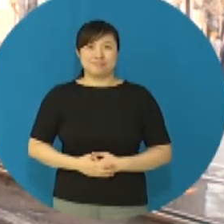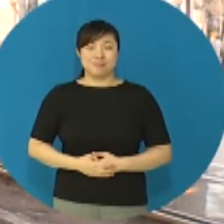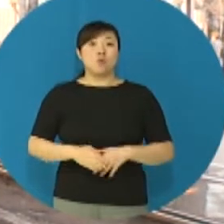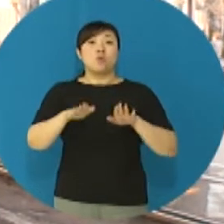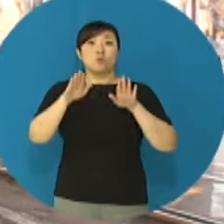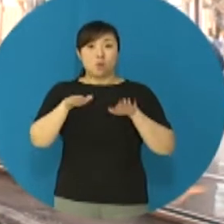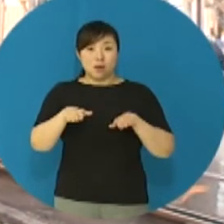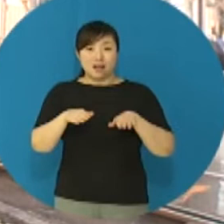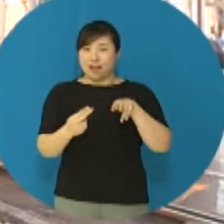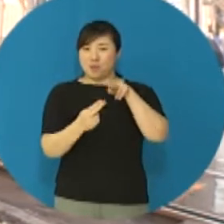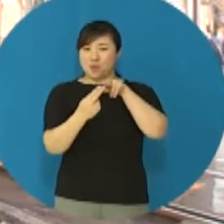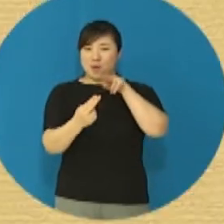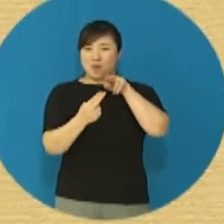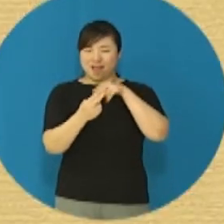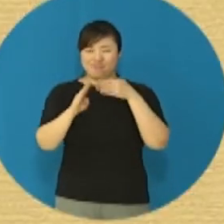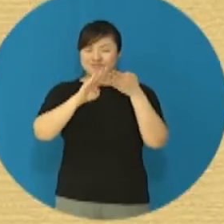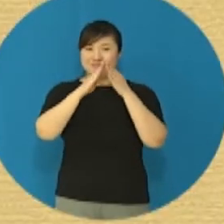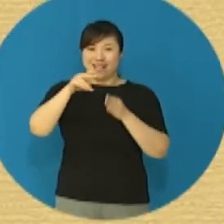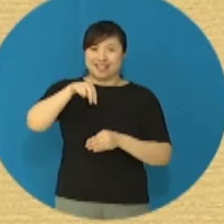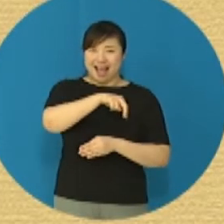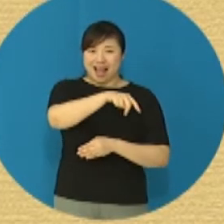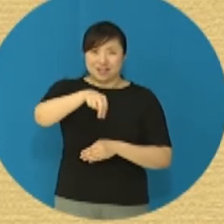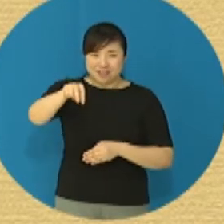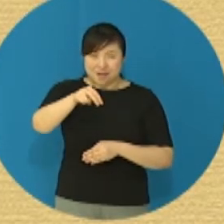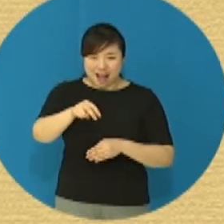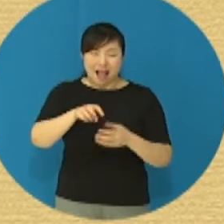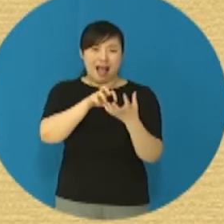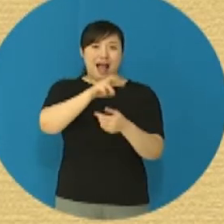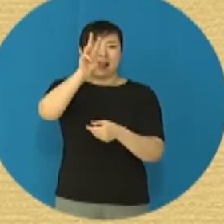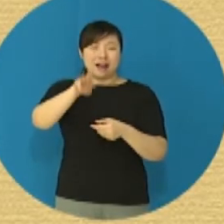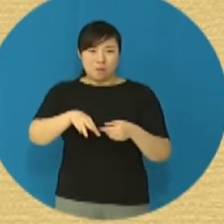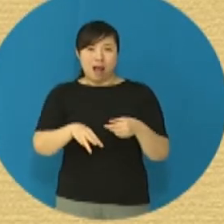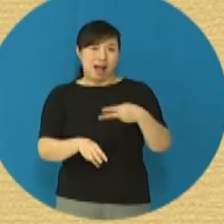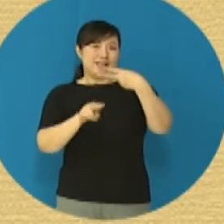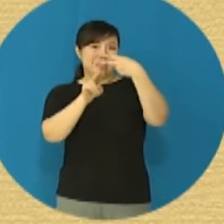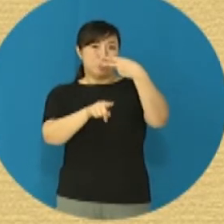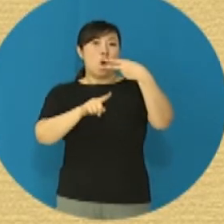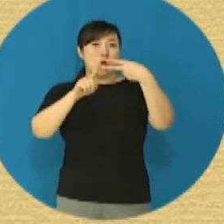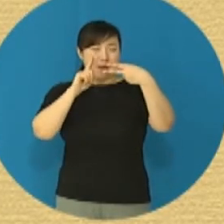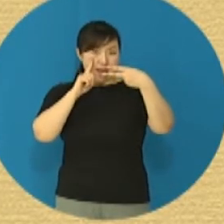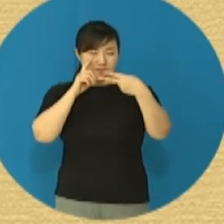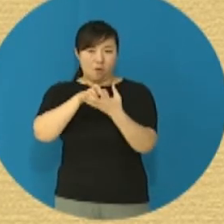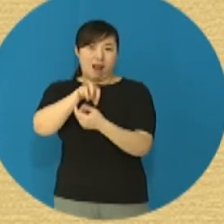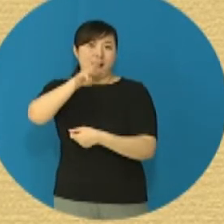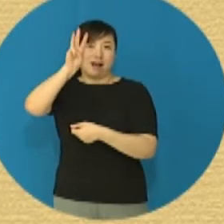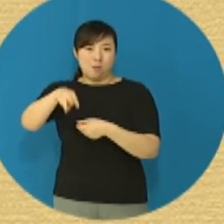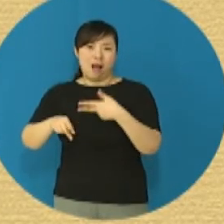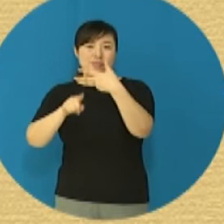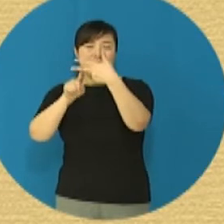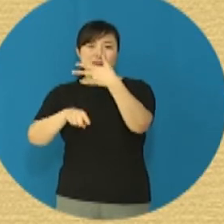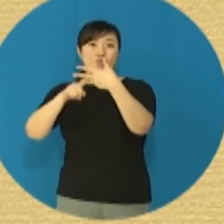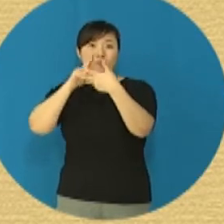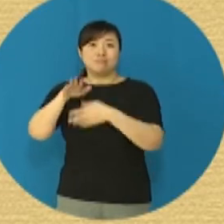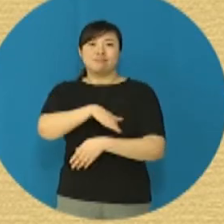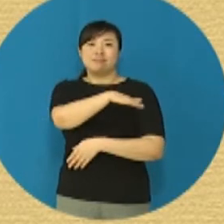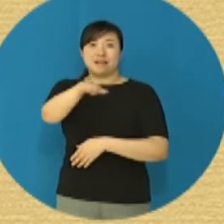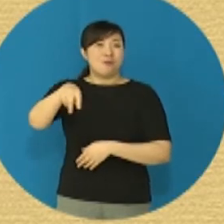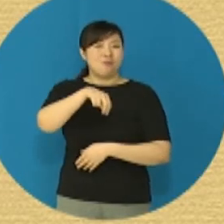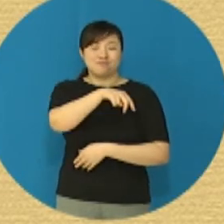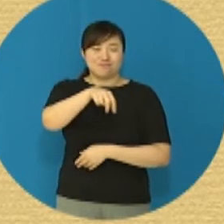今回の都電で街歩き、荒川2丁目そして荒川7丁目のあたりを歩いてきました